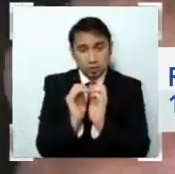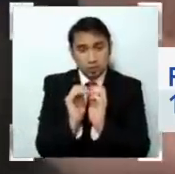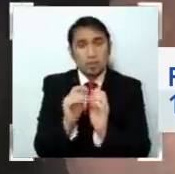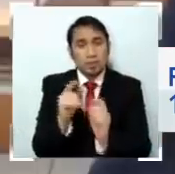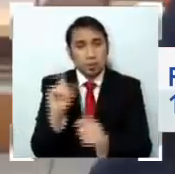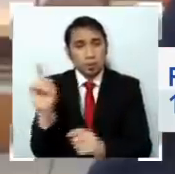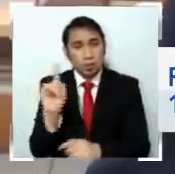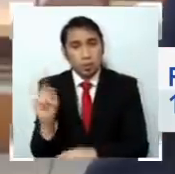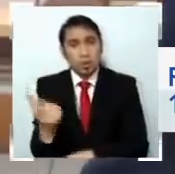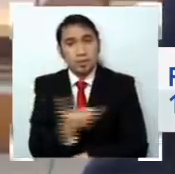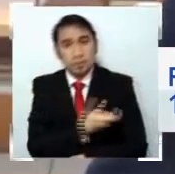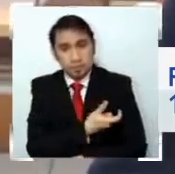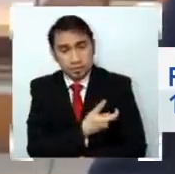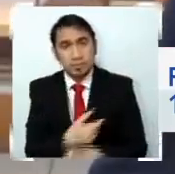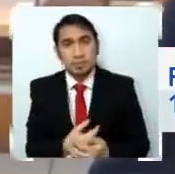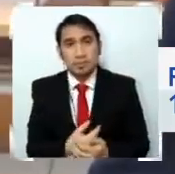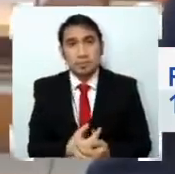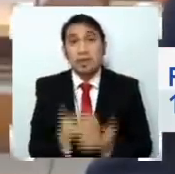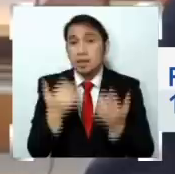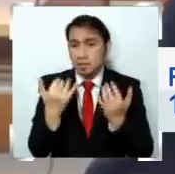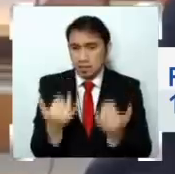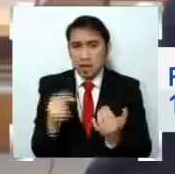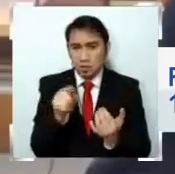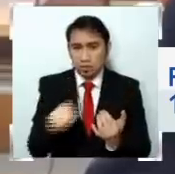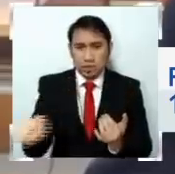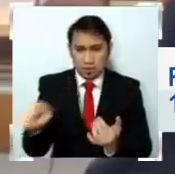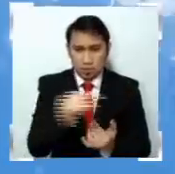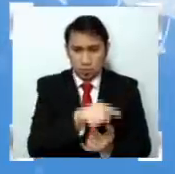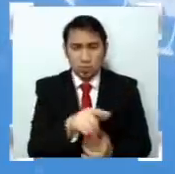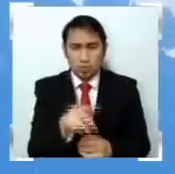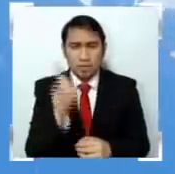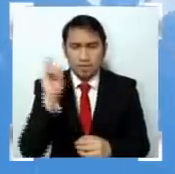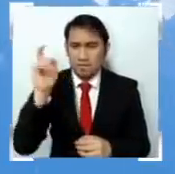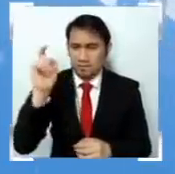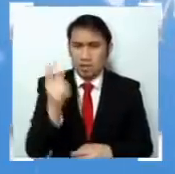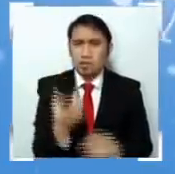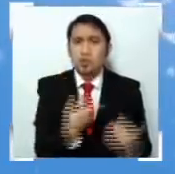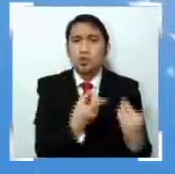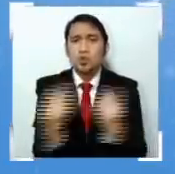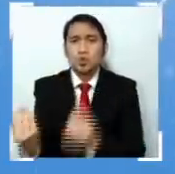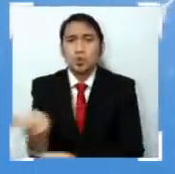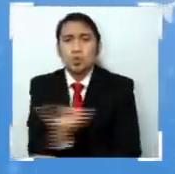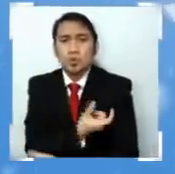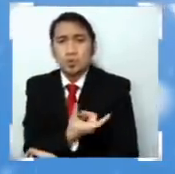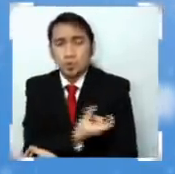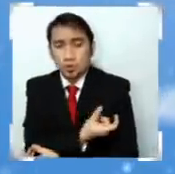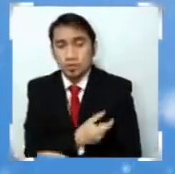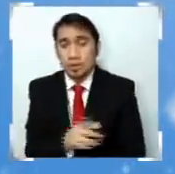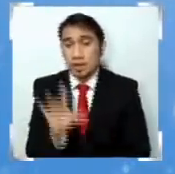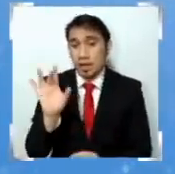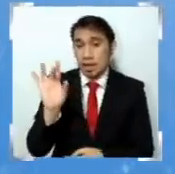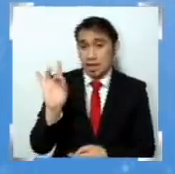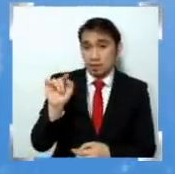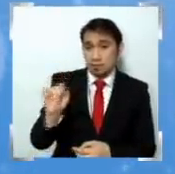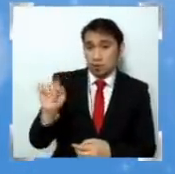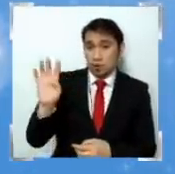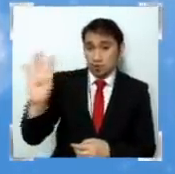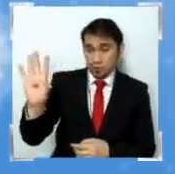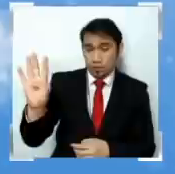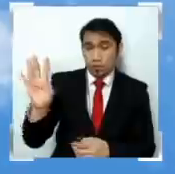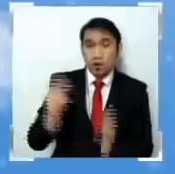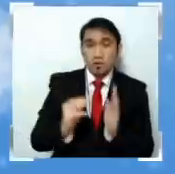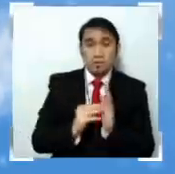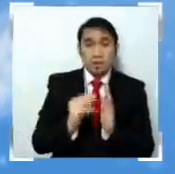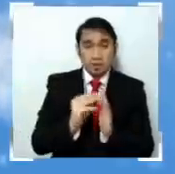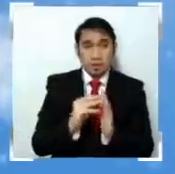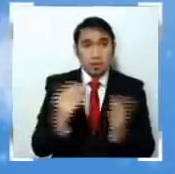soon as may mga eligible na tayo, bilisan natin ang pagbabakuna natin. Mahigit 8.4 million doses ang naiturok sa mga vaccine sa